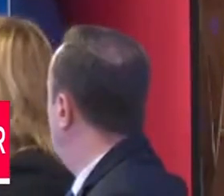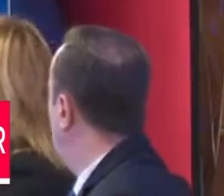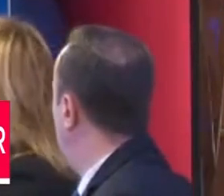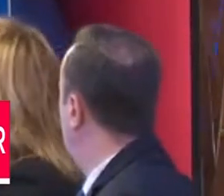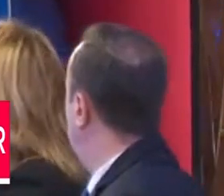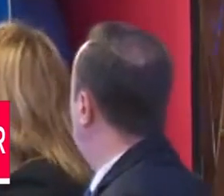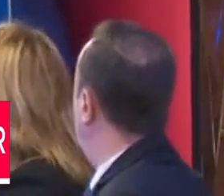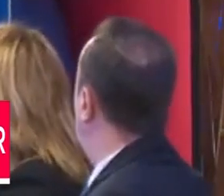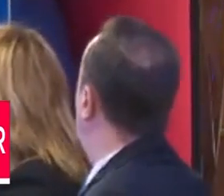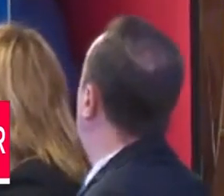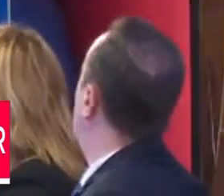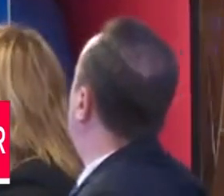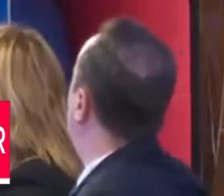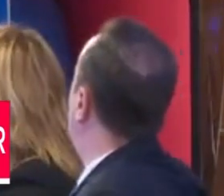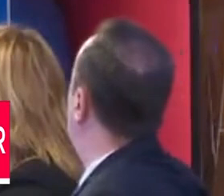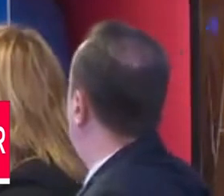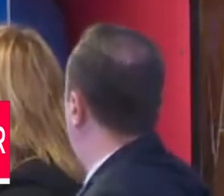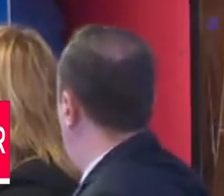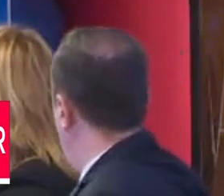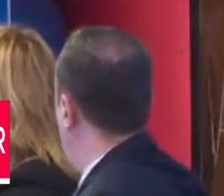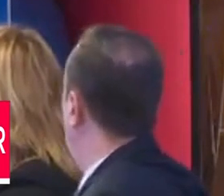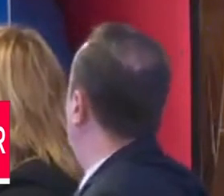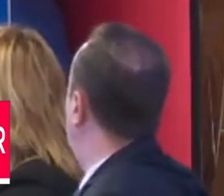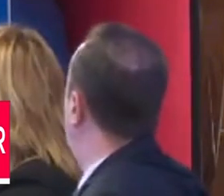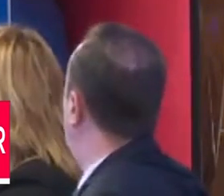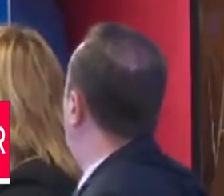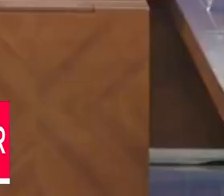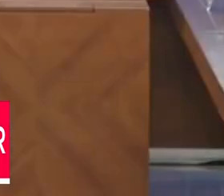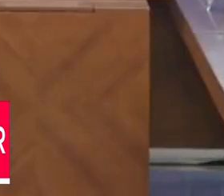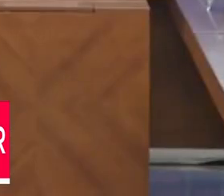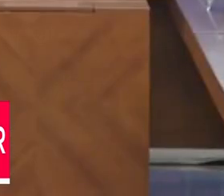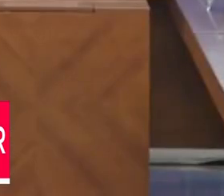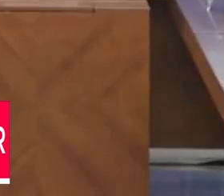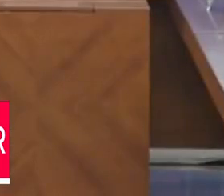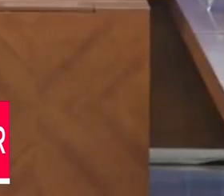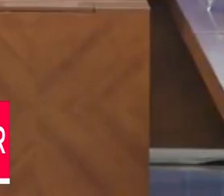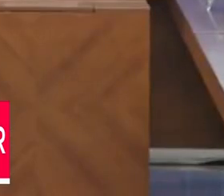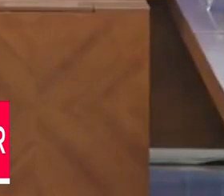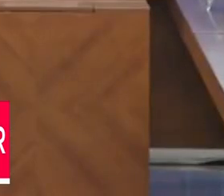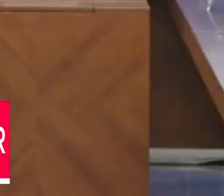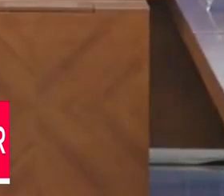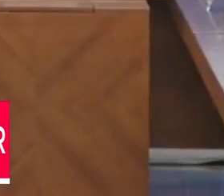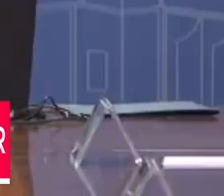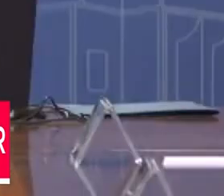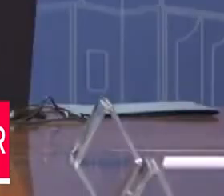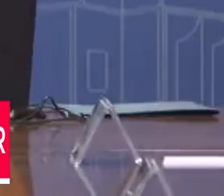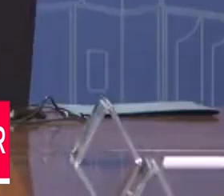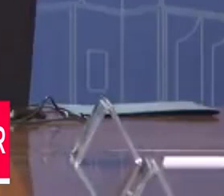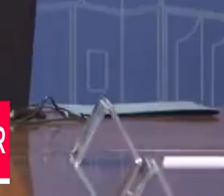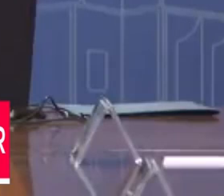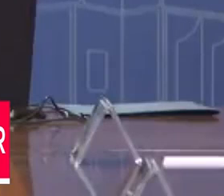Mesajele către mine reprezintă un portret al nostru, al românilor. Este primul proiect la nivel mondial de acest fel.